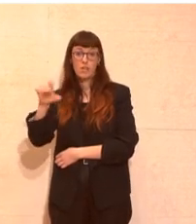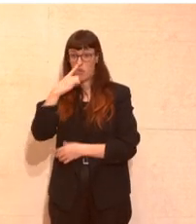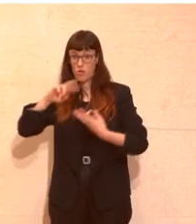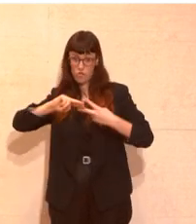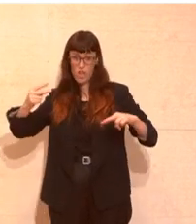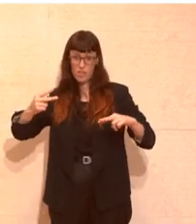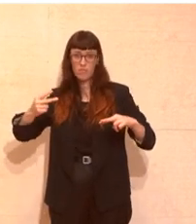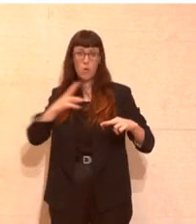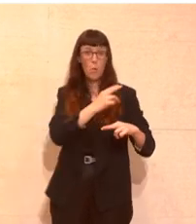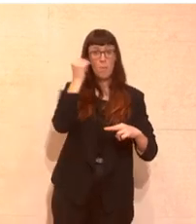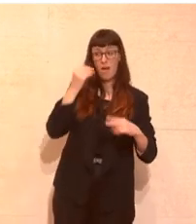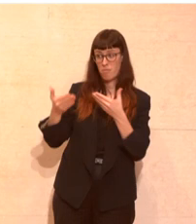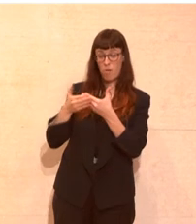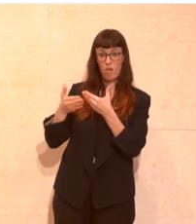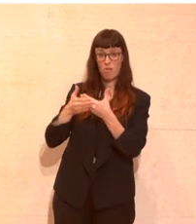que